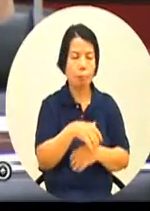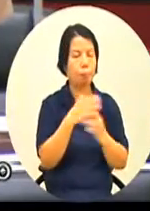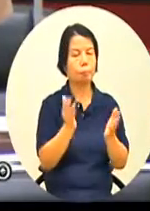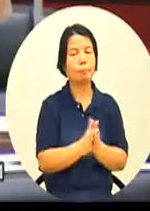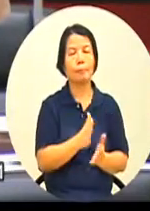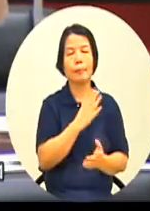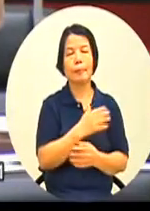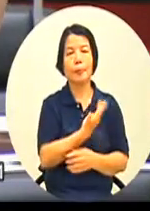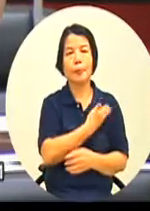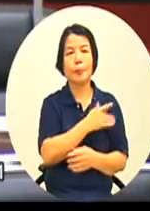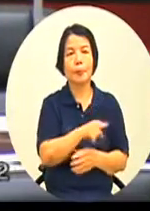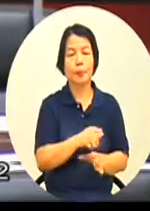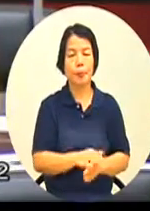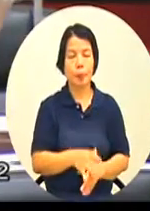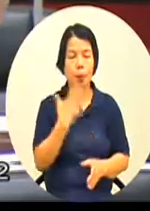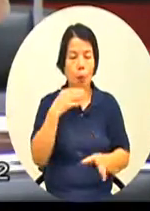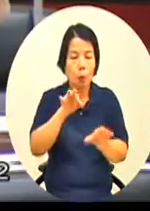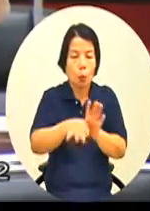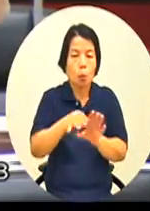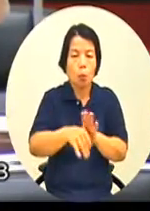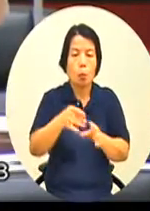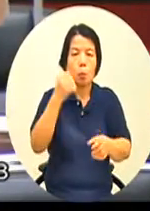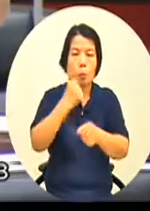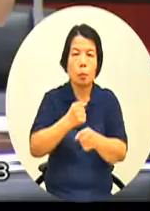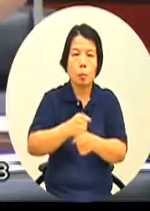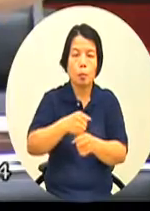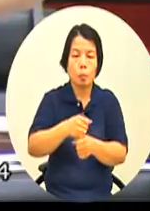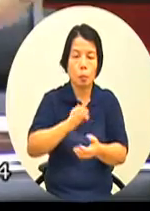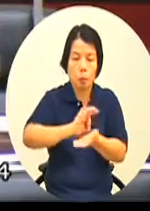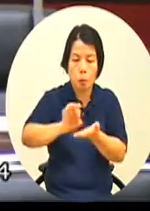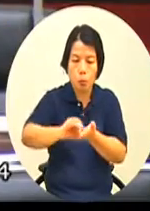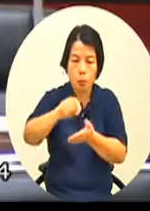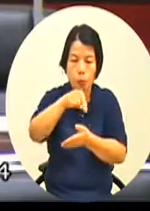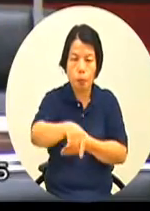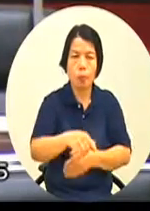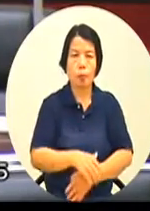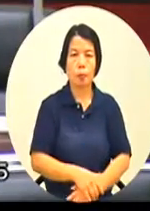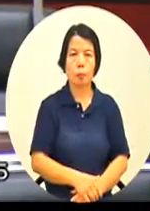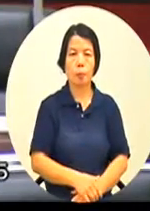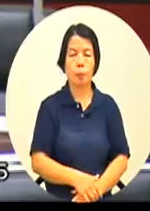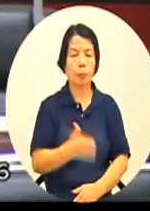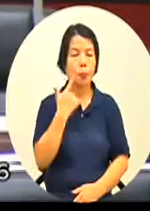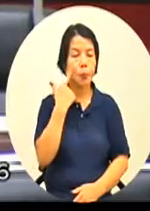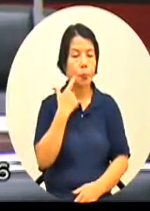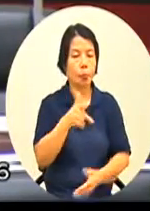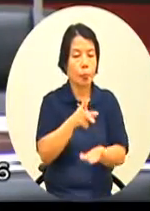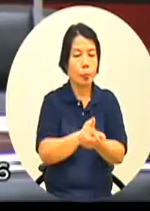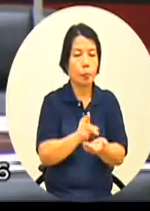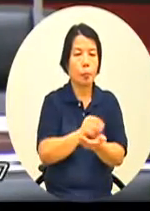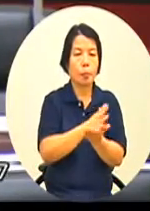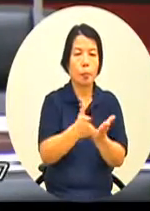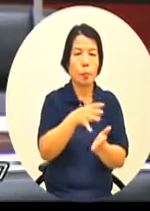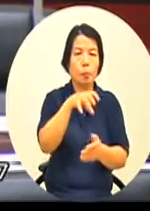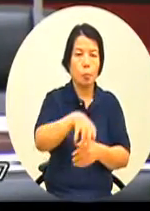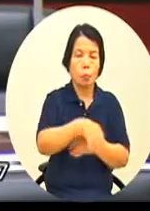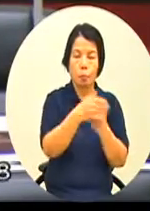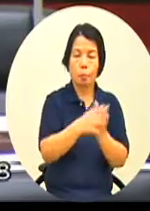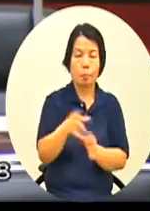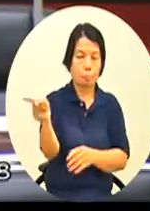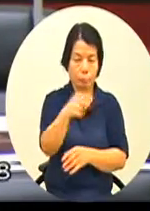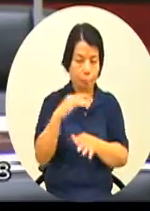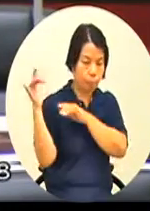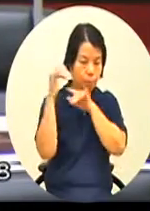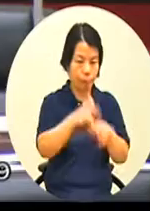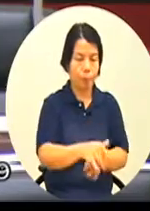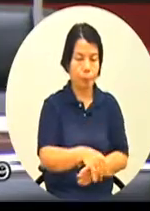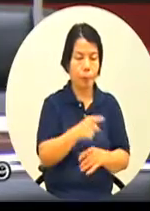是用纳税人的钱，你盖了一个漂亮的图书馆，那个也是纳税人在用、哦、啊。大家有